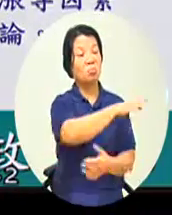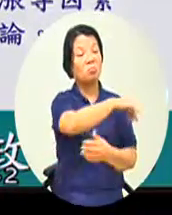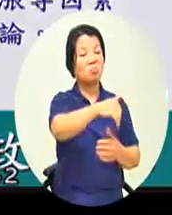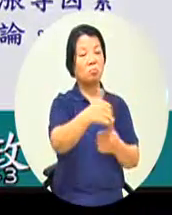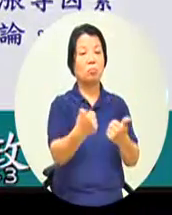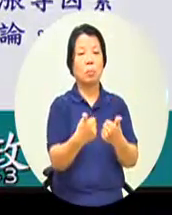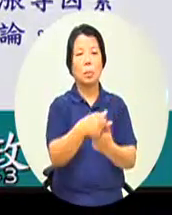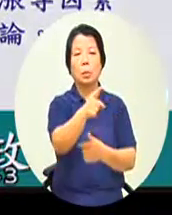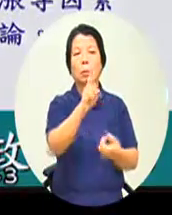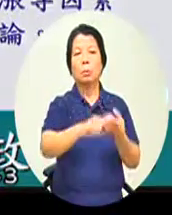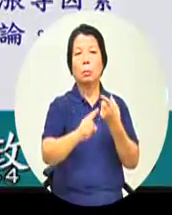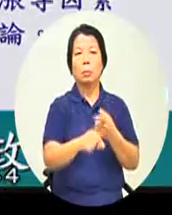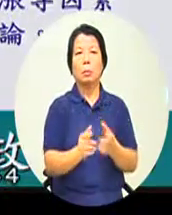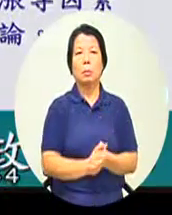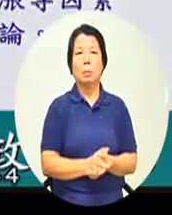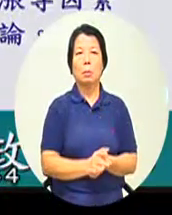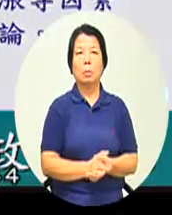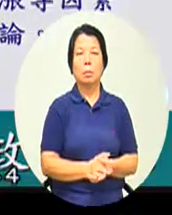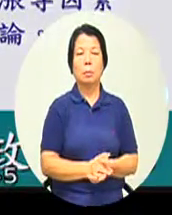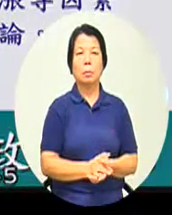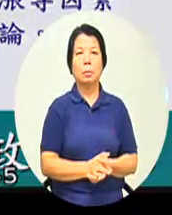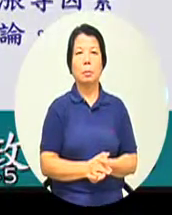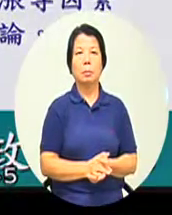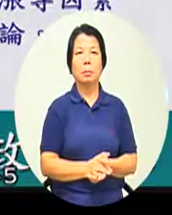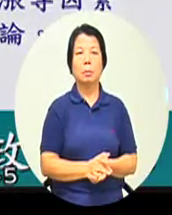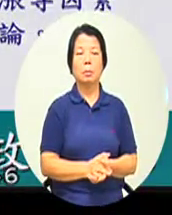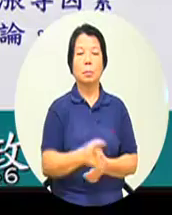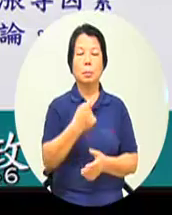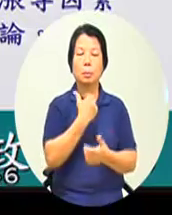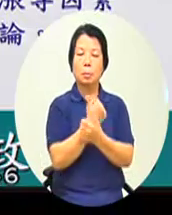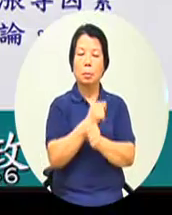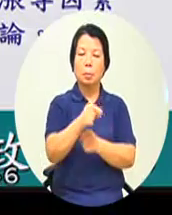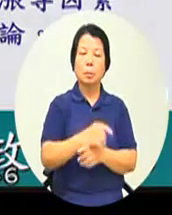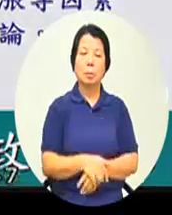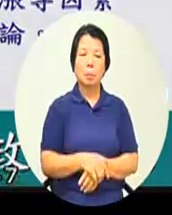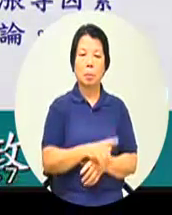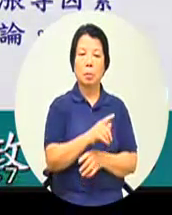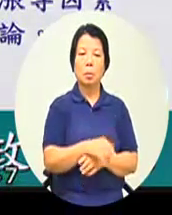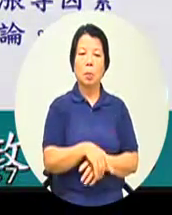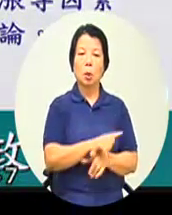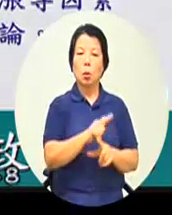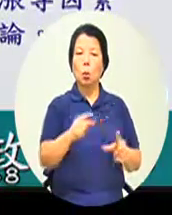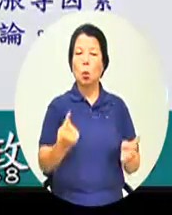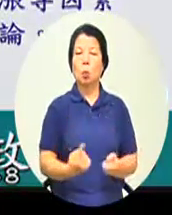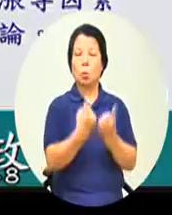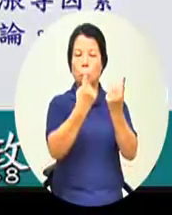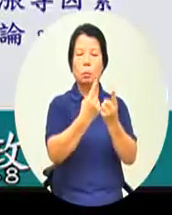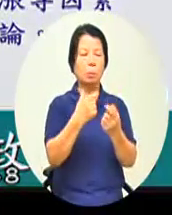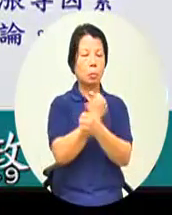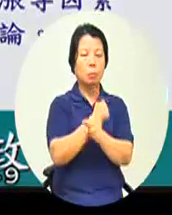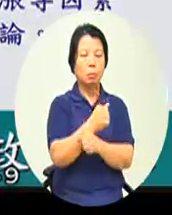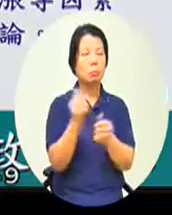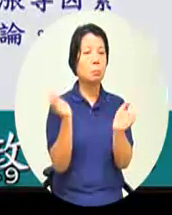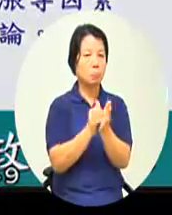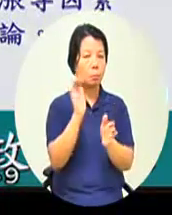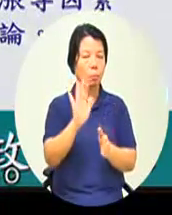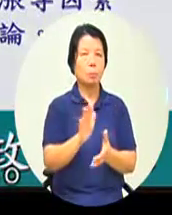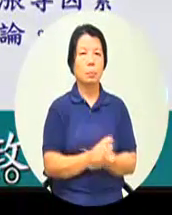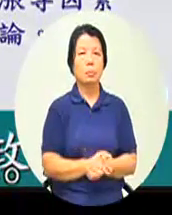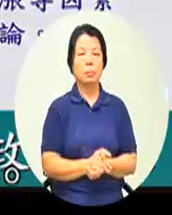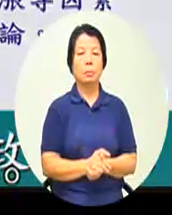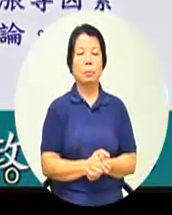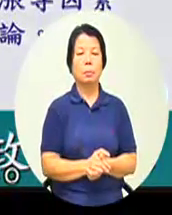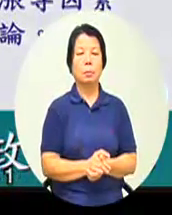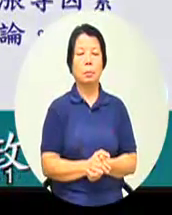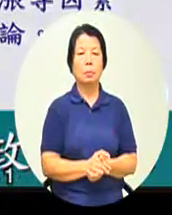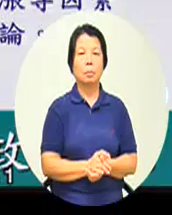同研商社会合理性，你们考量物价指数什么，你都考量到了。副局长，你